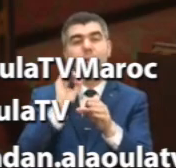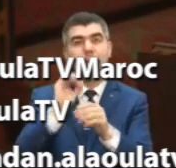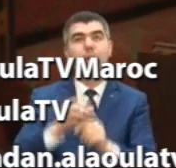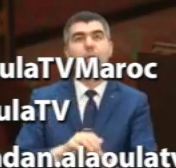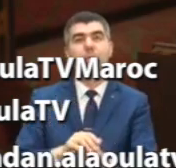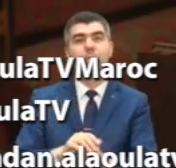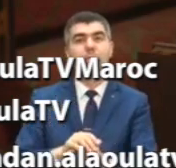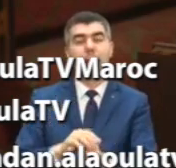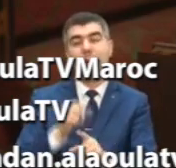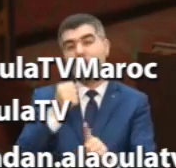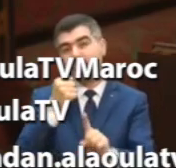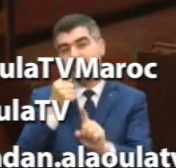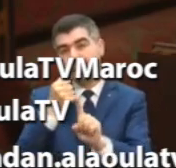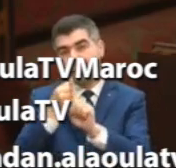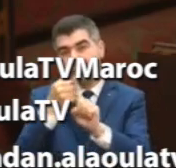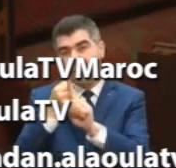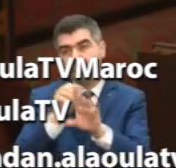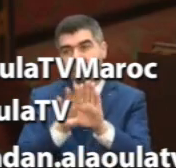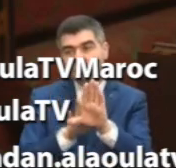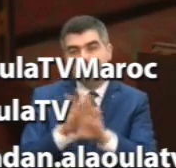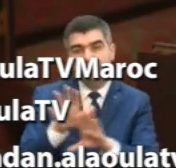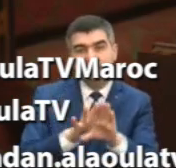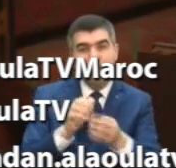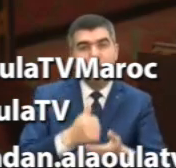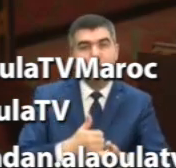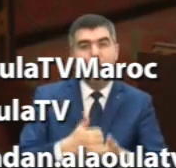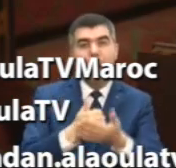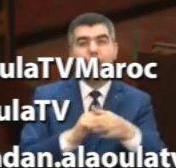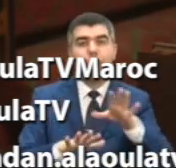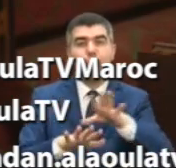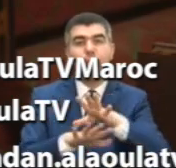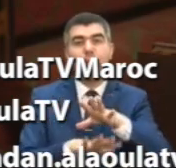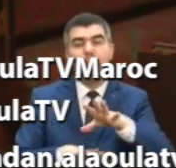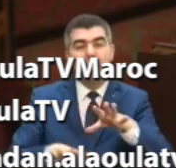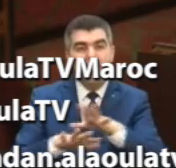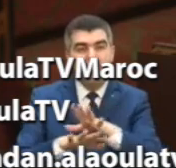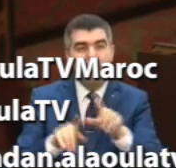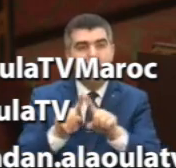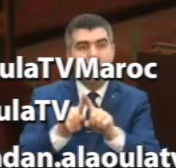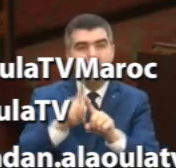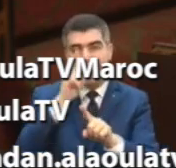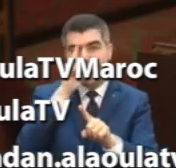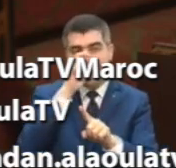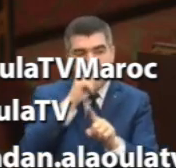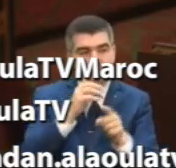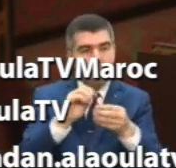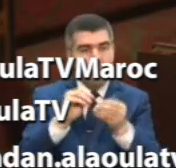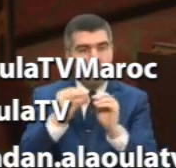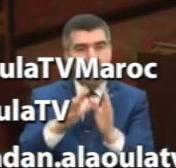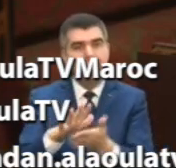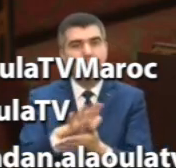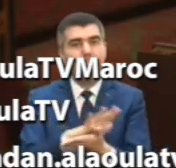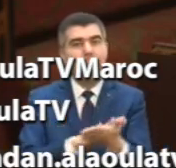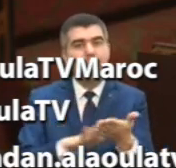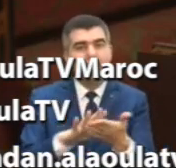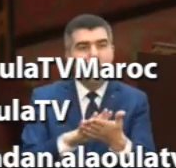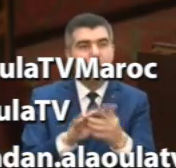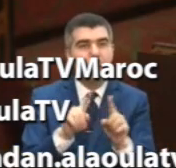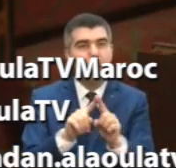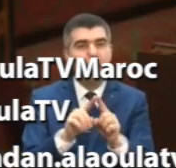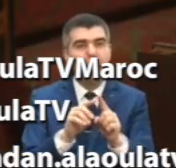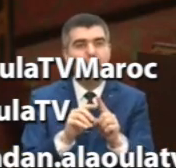بالنسبة للخدمات، ستواصل وزارة تعزيز خدمات الدعم الاجتماعي لمواجهة المعيقات السوسيو اقتصادية التي تحد من